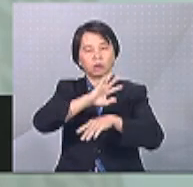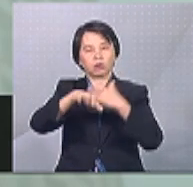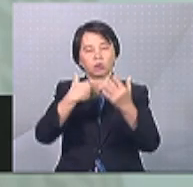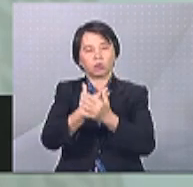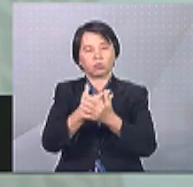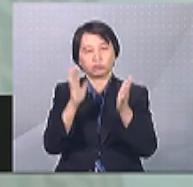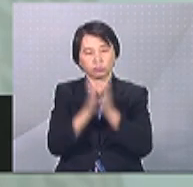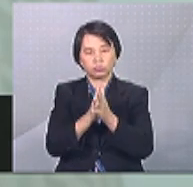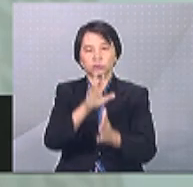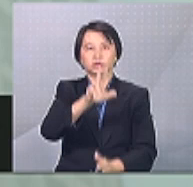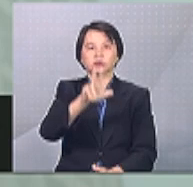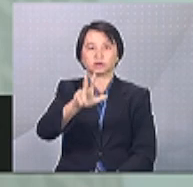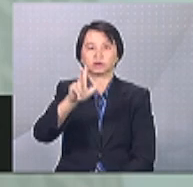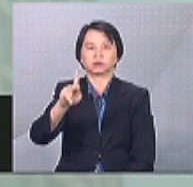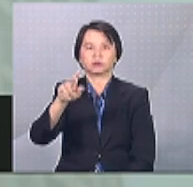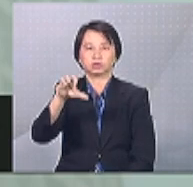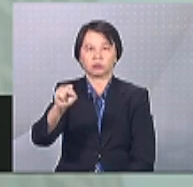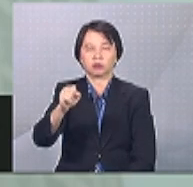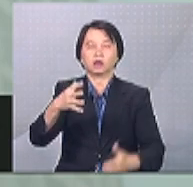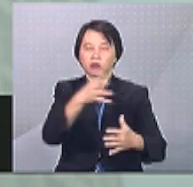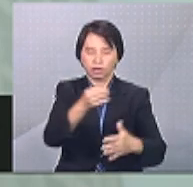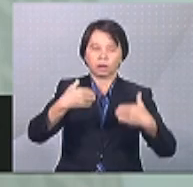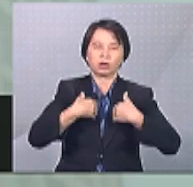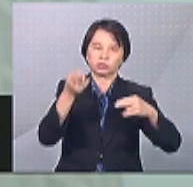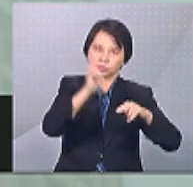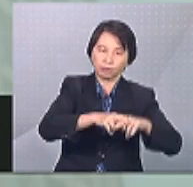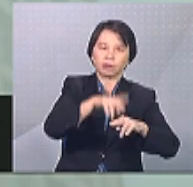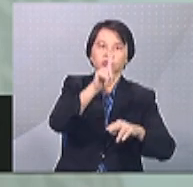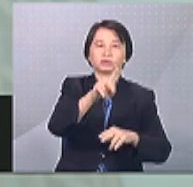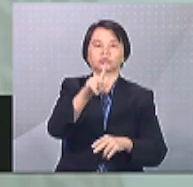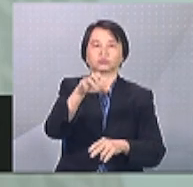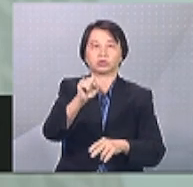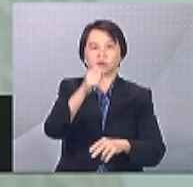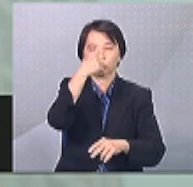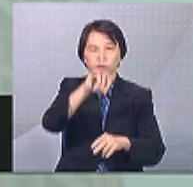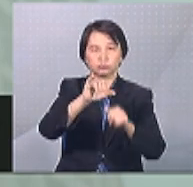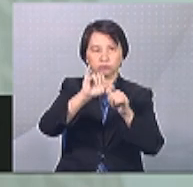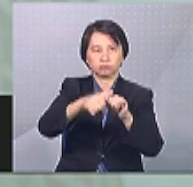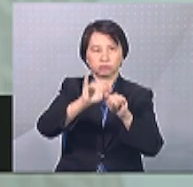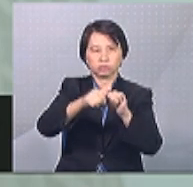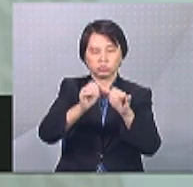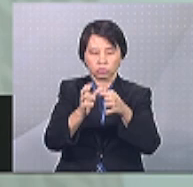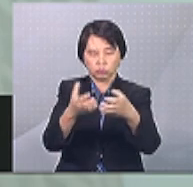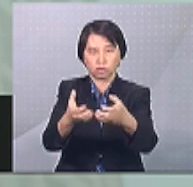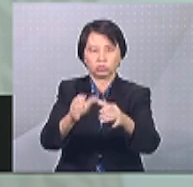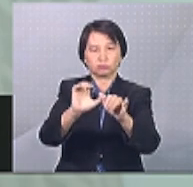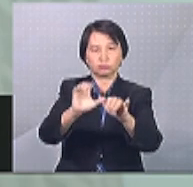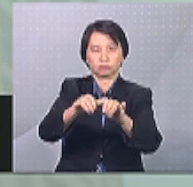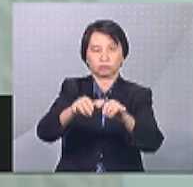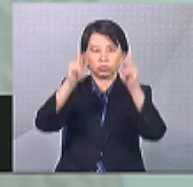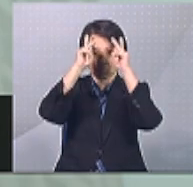jumlah 33 kes. Dan ada pertambahan 1 kes untuk kejuruteraan, kluster kejuruteraan di